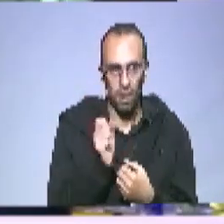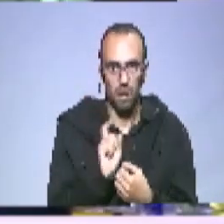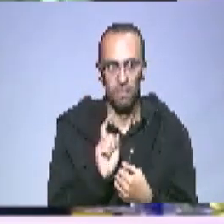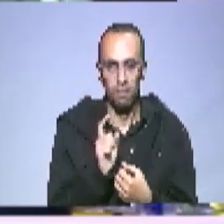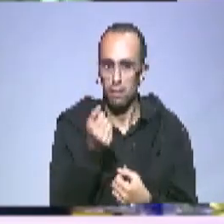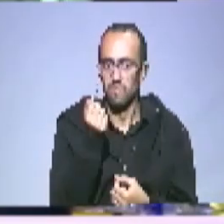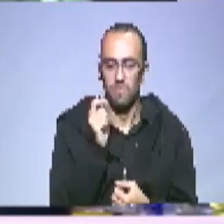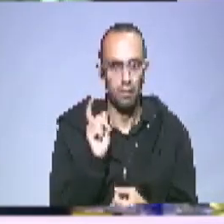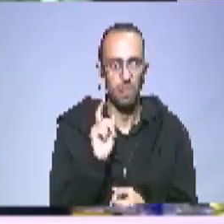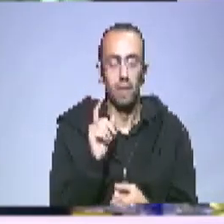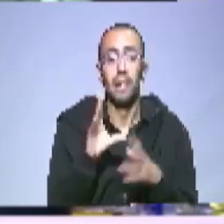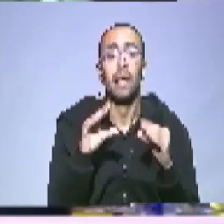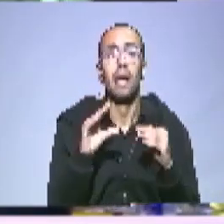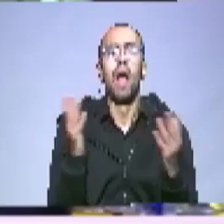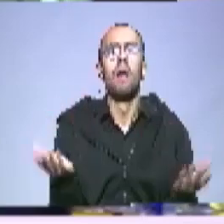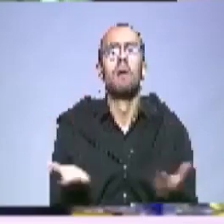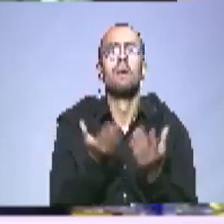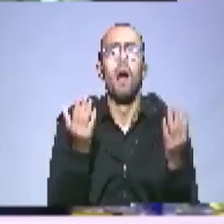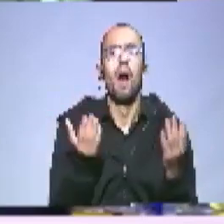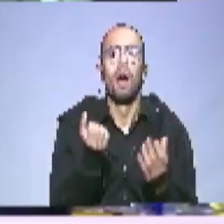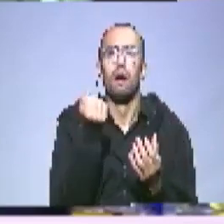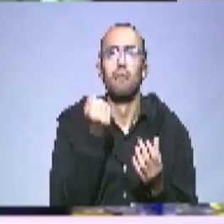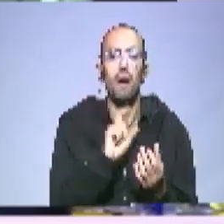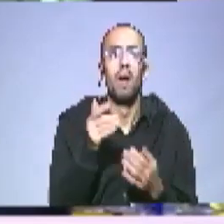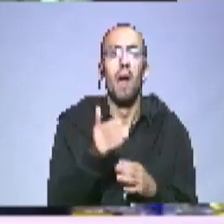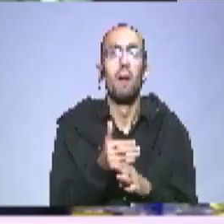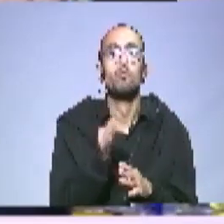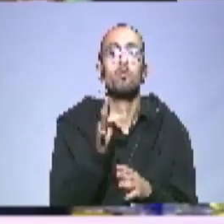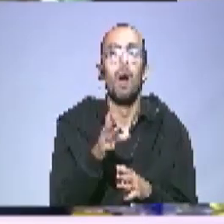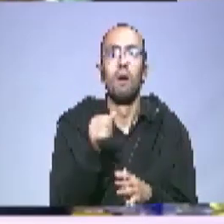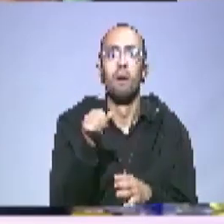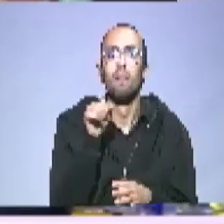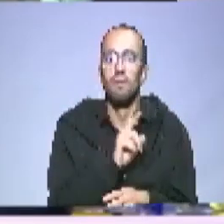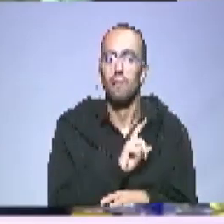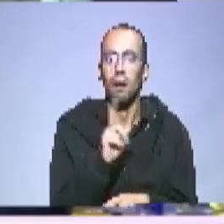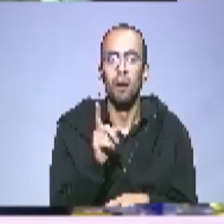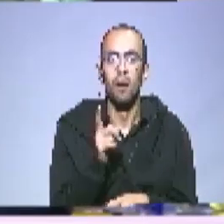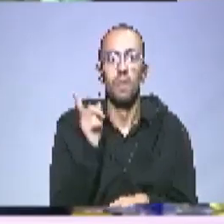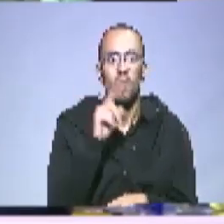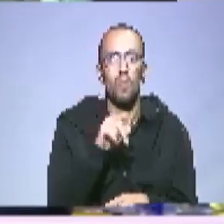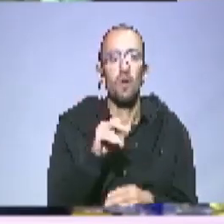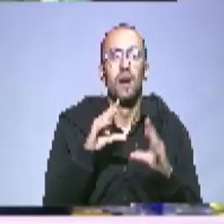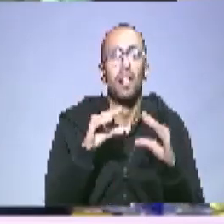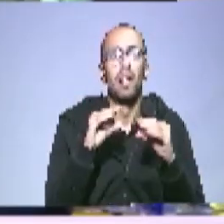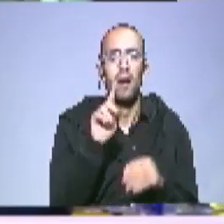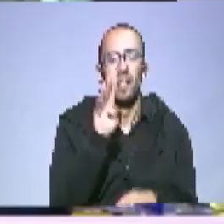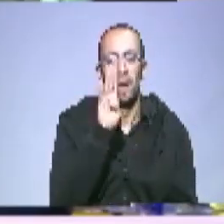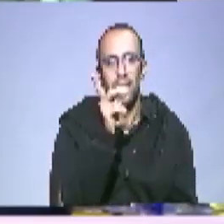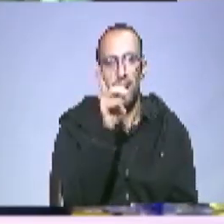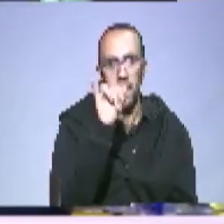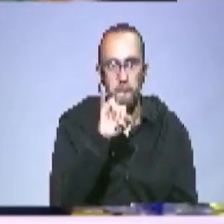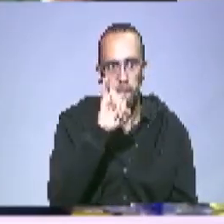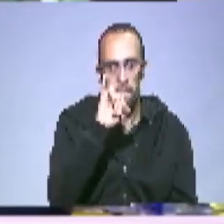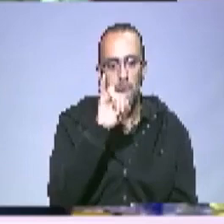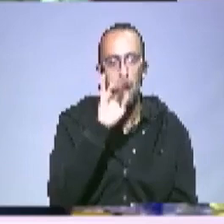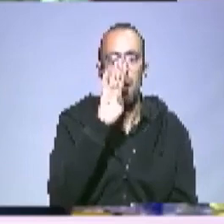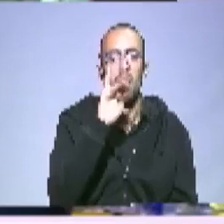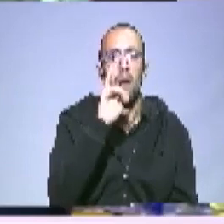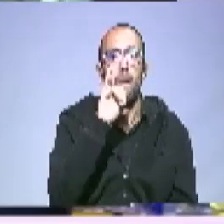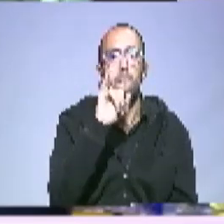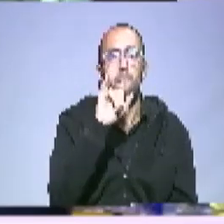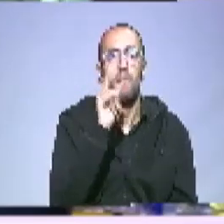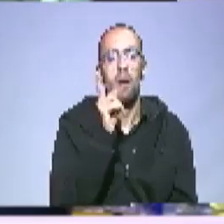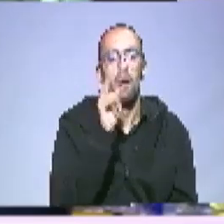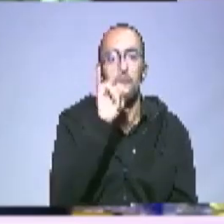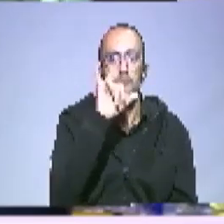ما بنفتحش على اي كيكه قبل نص ساعه. ماشي. والكريم كراميل كمان لما بندخله الفرن ما بنفتحش عليه قبل نص ساعه.